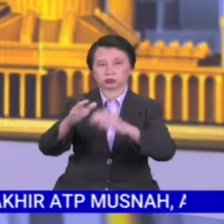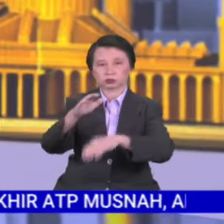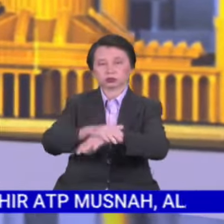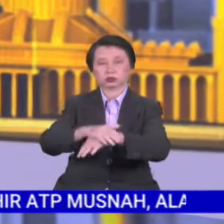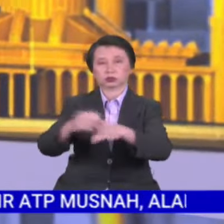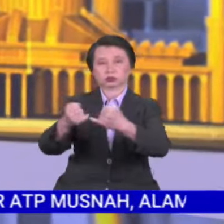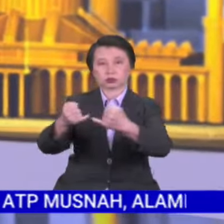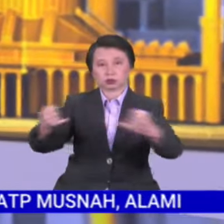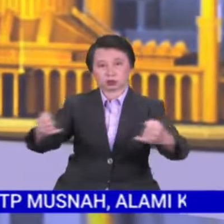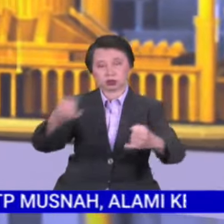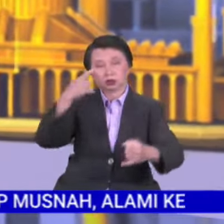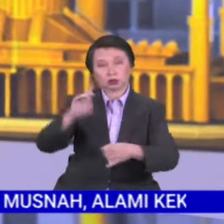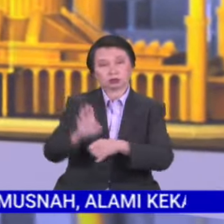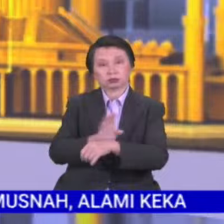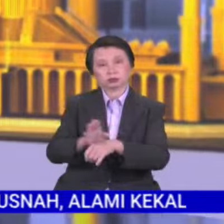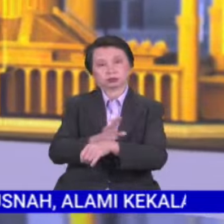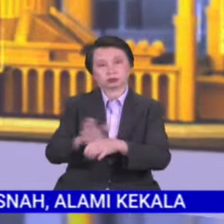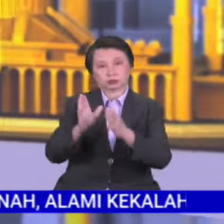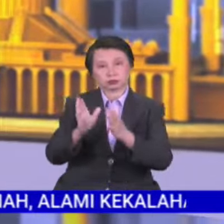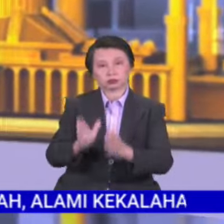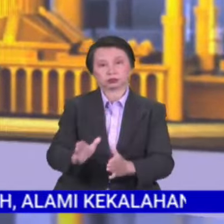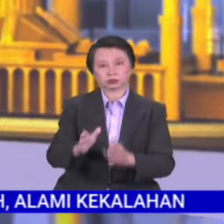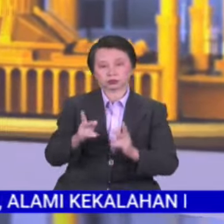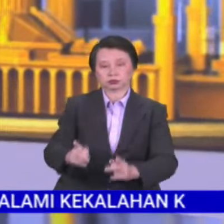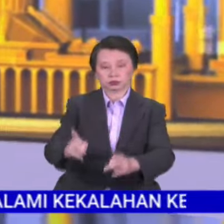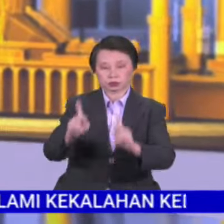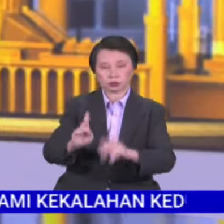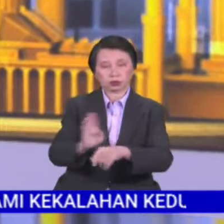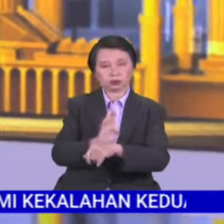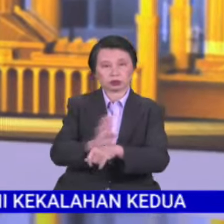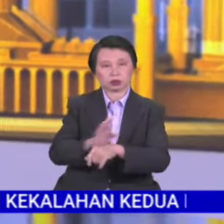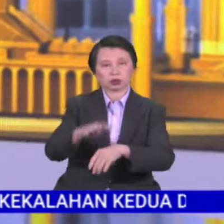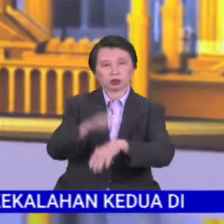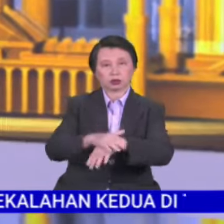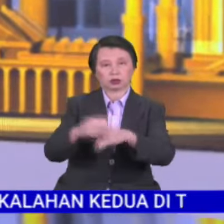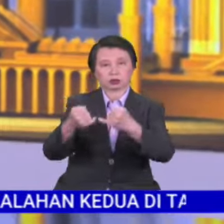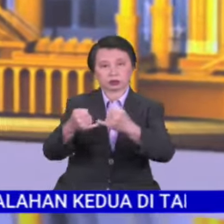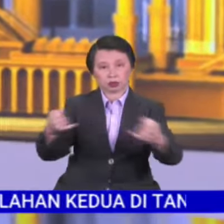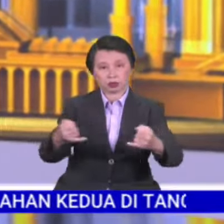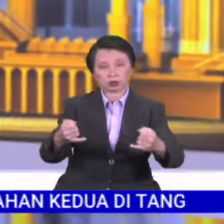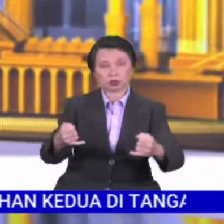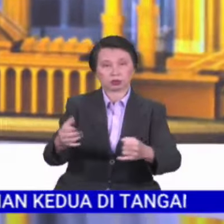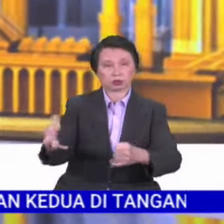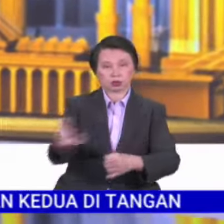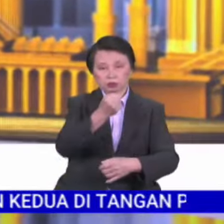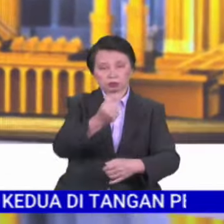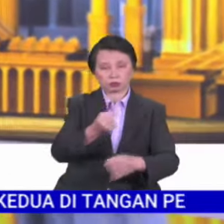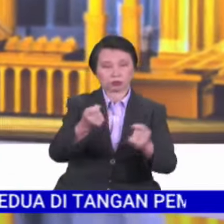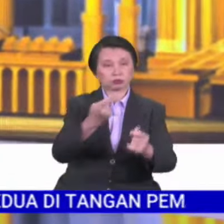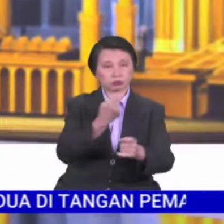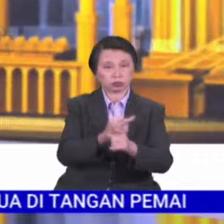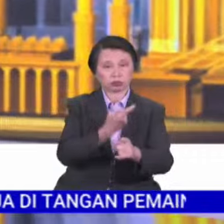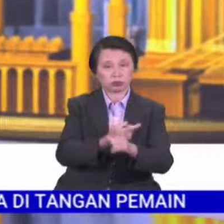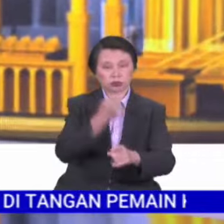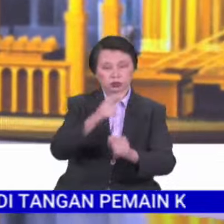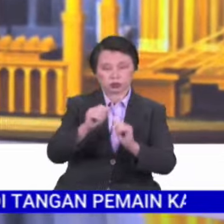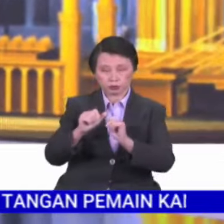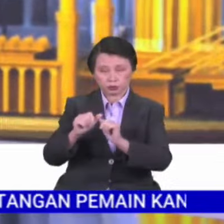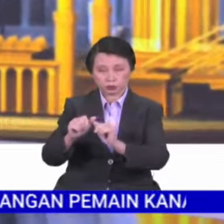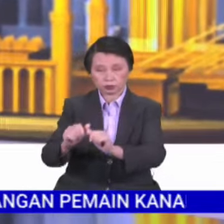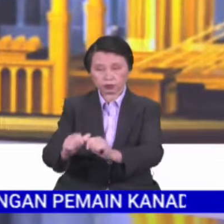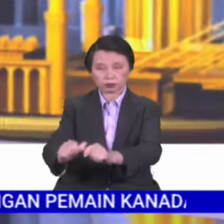dalam talian. Bagi usahawan di kawasan Jili, peluang berniaga secara dalam talian ini direbut sebaiknya bagi